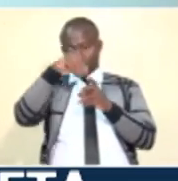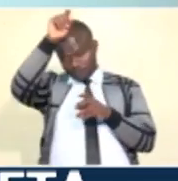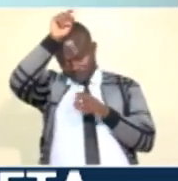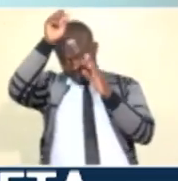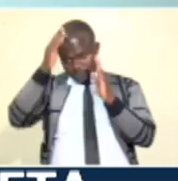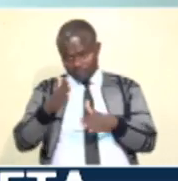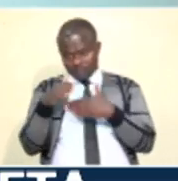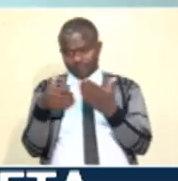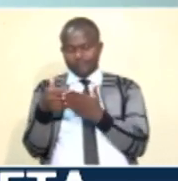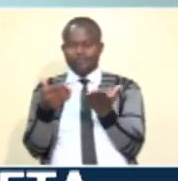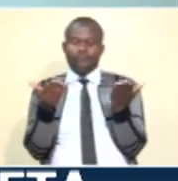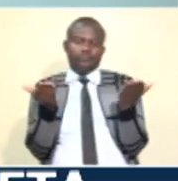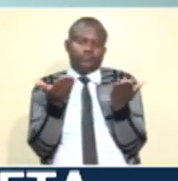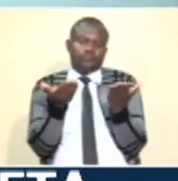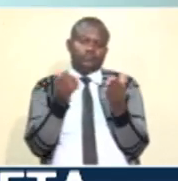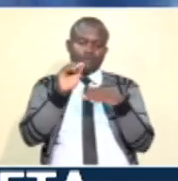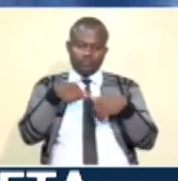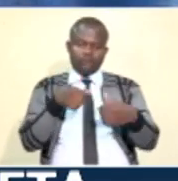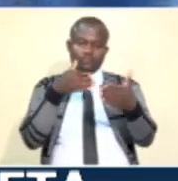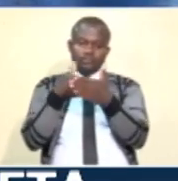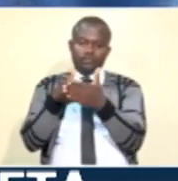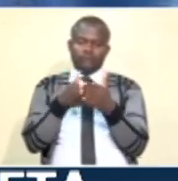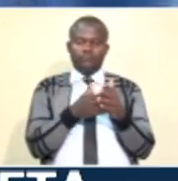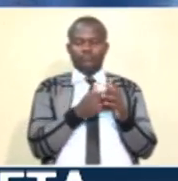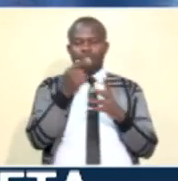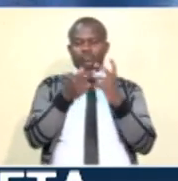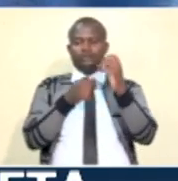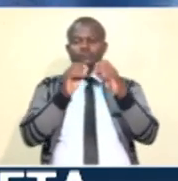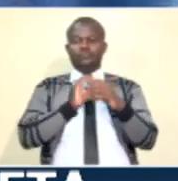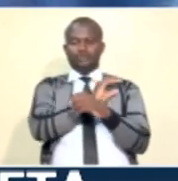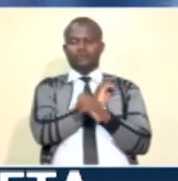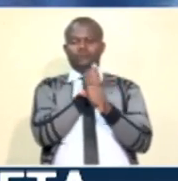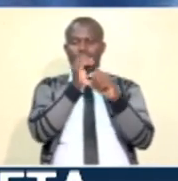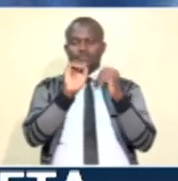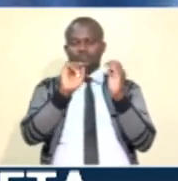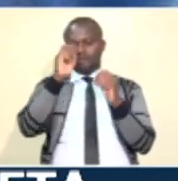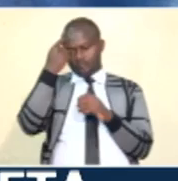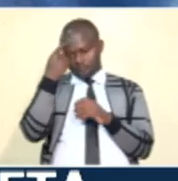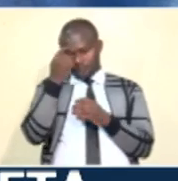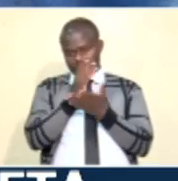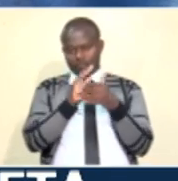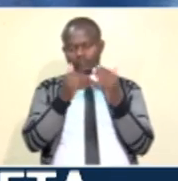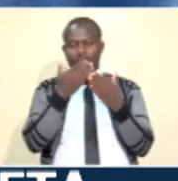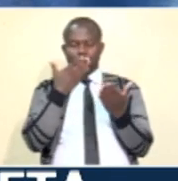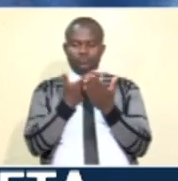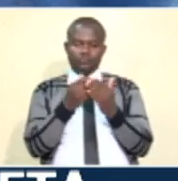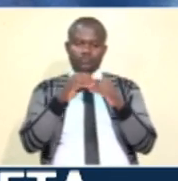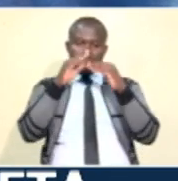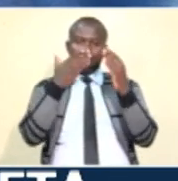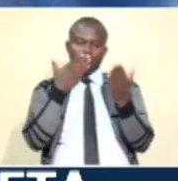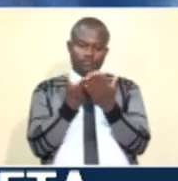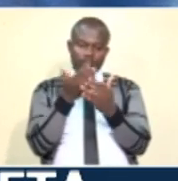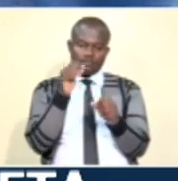cyaro, ese ntibyabangamira iriya komisiyo y'abakozi ba Leta? N'imwe muri za institutions za bonne gouvernance z'imiyoborere myiza y'igihugu,